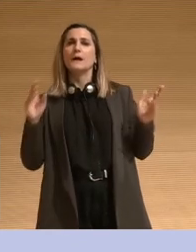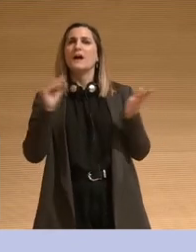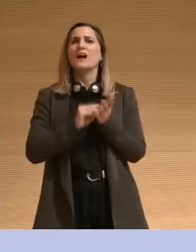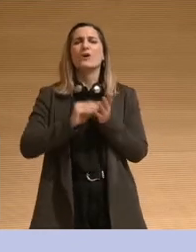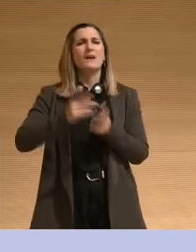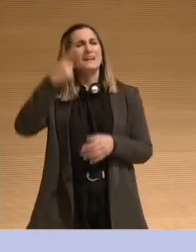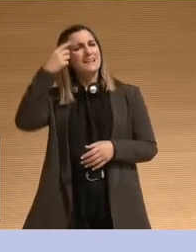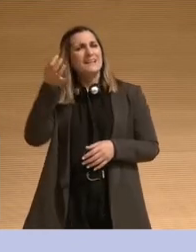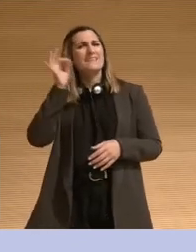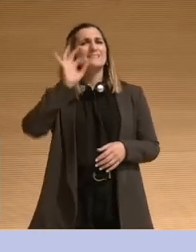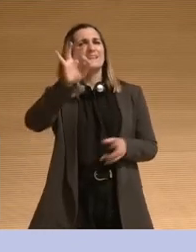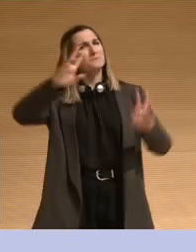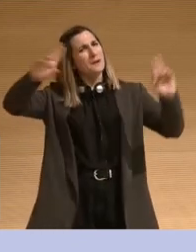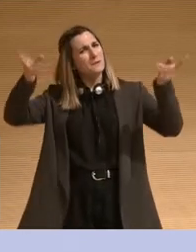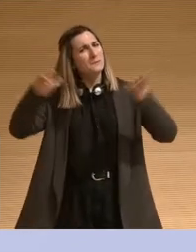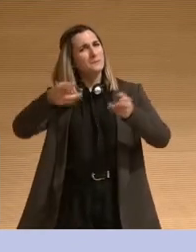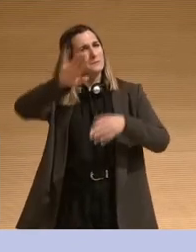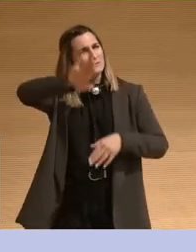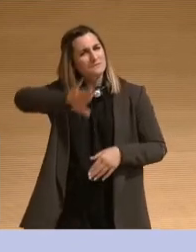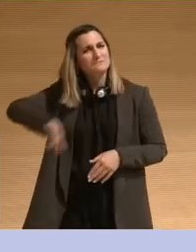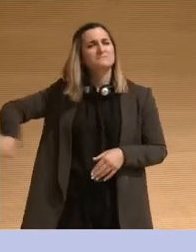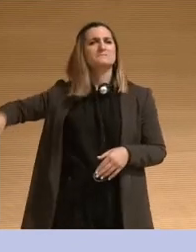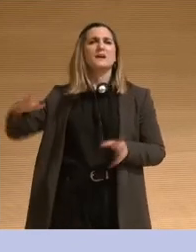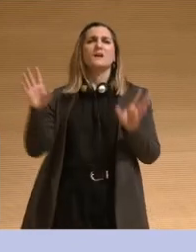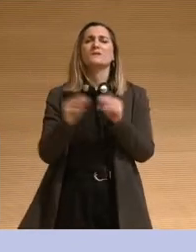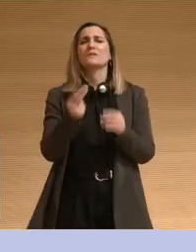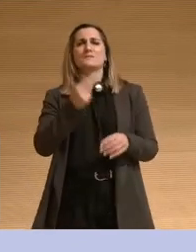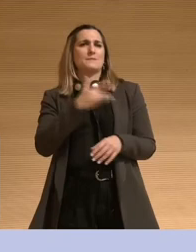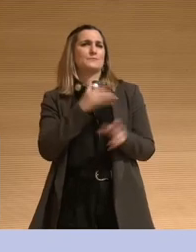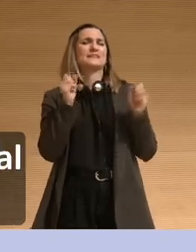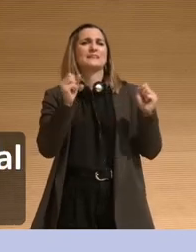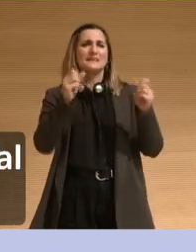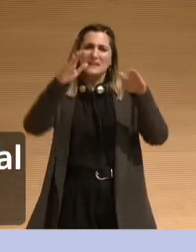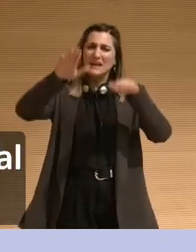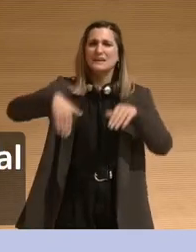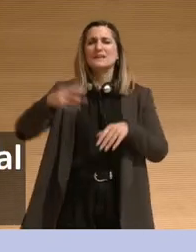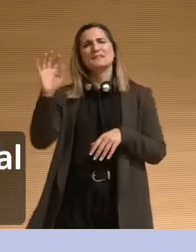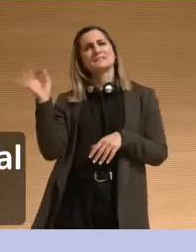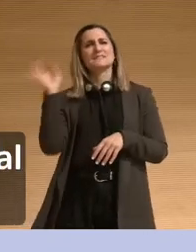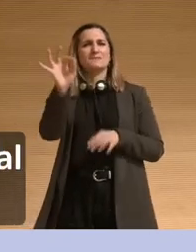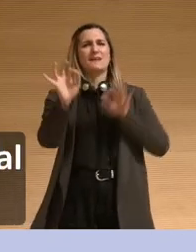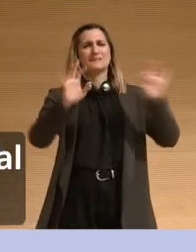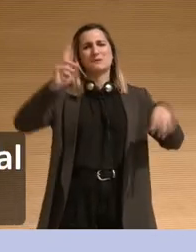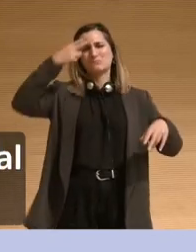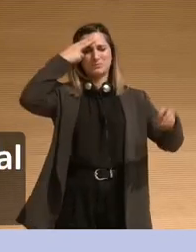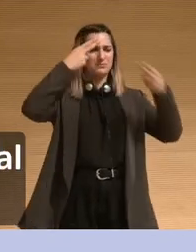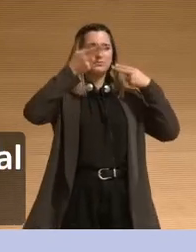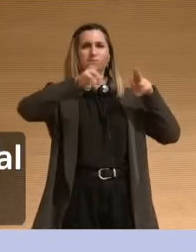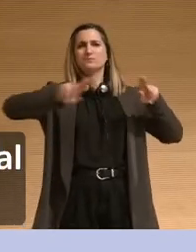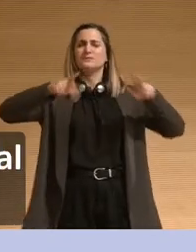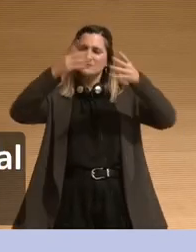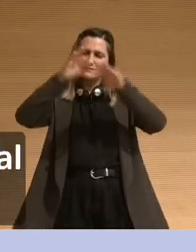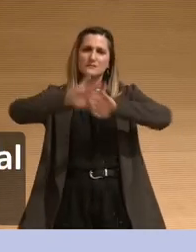το οποίο βρίσκεται γύρω από την έννοια της ψυχικής υγείας, ανοίγοντάς το πέρα από τις